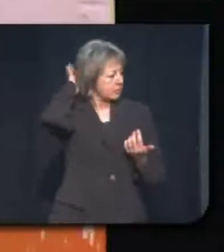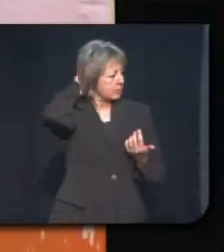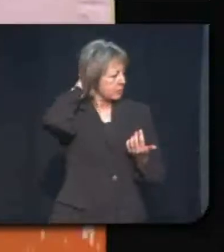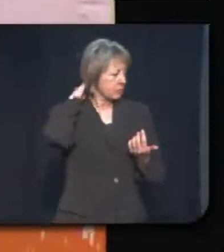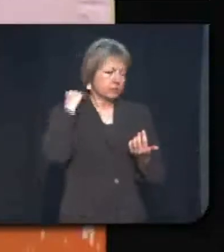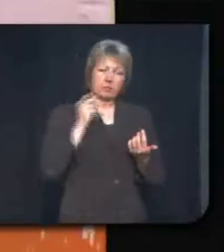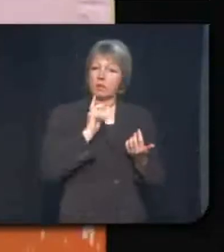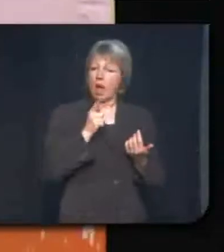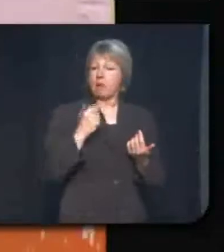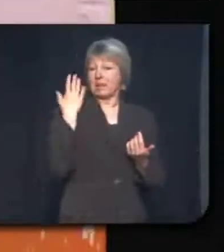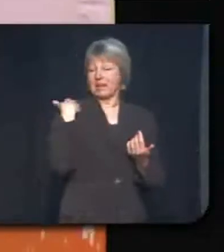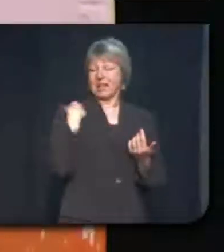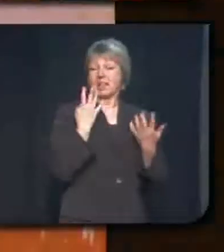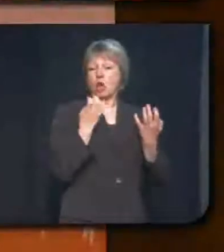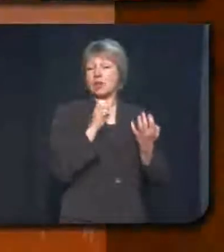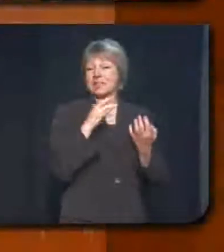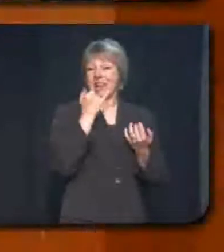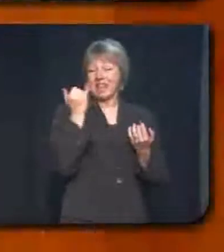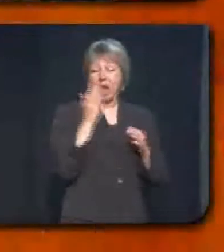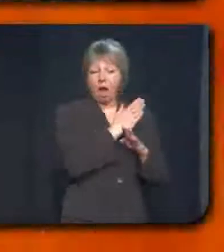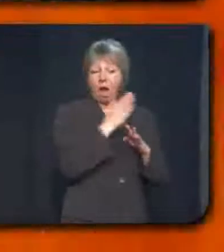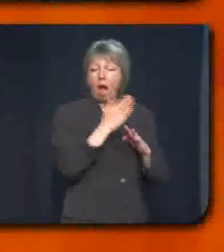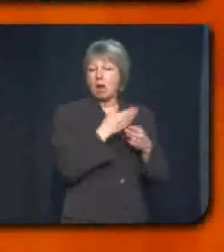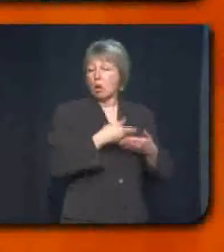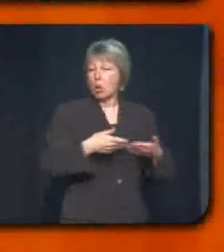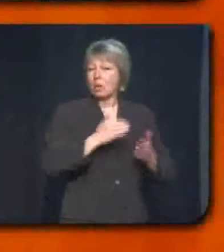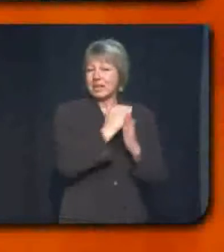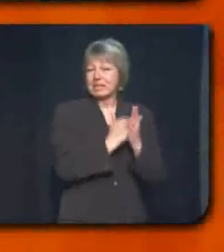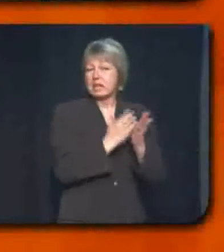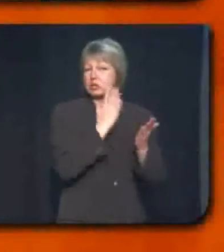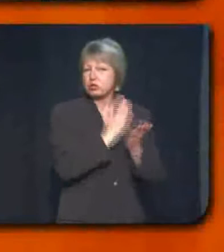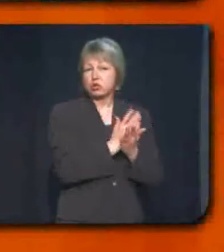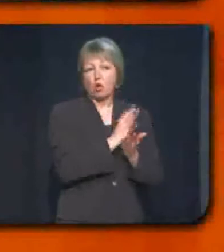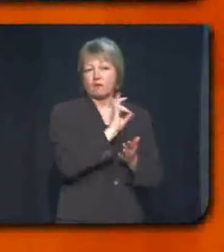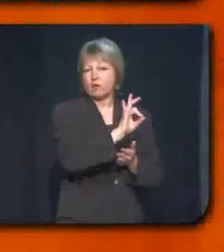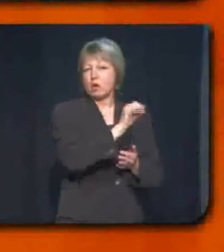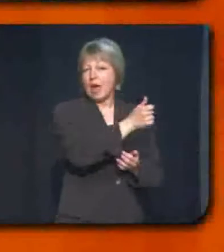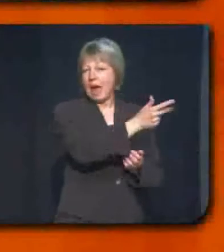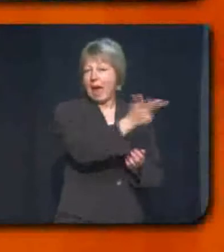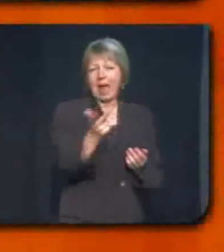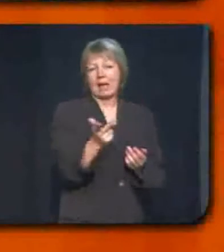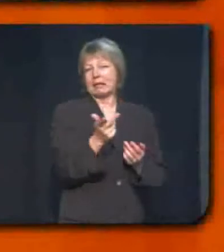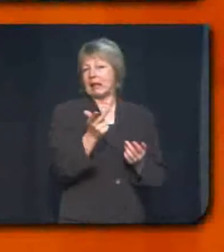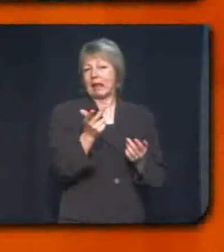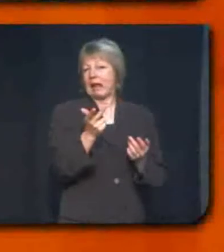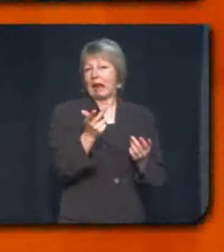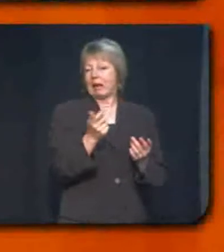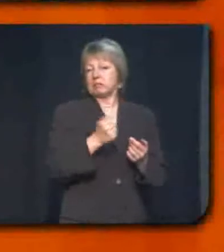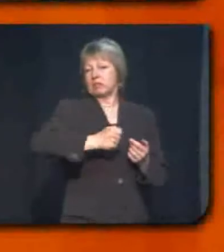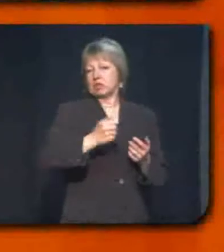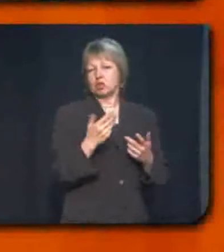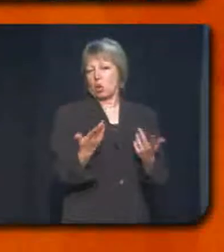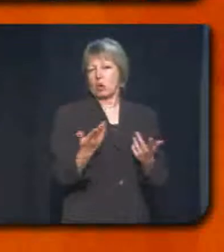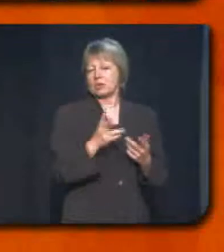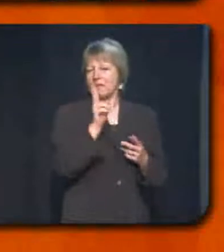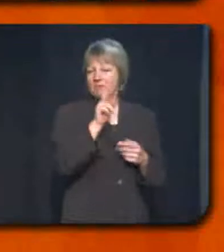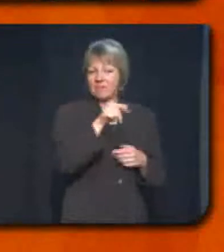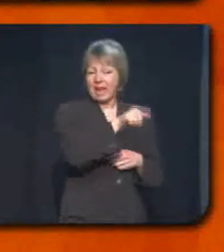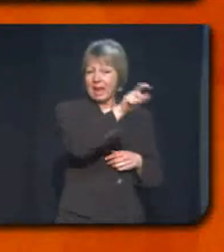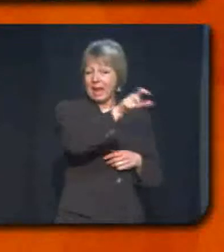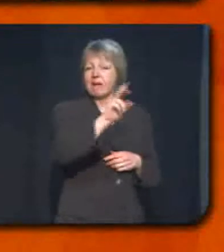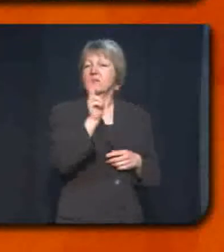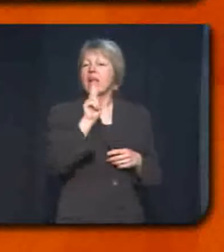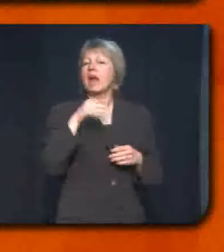90er Jahren das Grundgesetz ausgehöhlt worden und sie haben keinen Zugang zu ganz weitreichenden Grundrechten und das sind Leute die